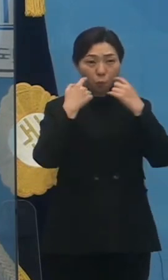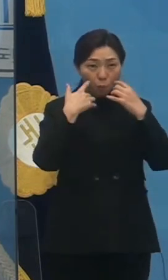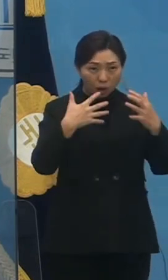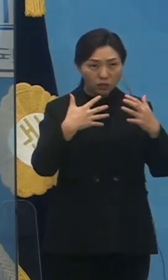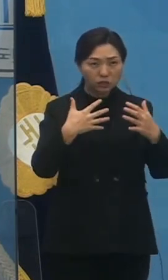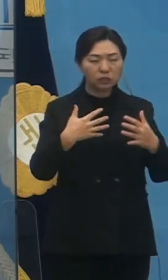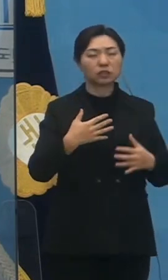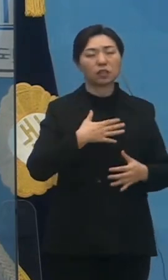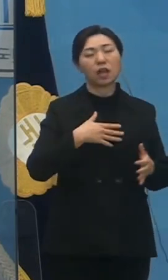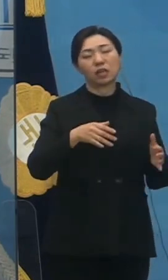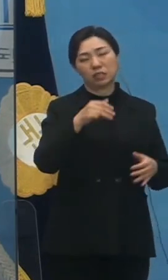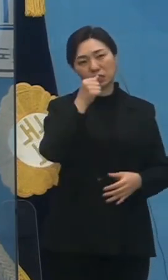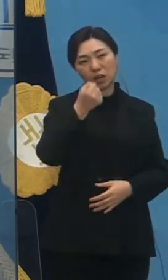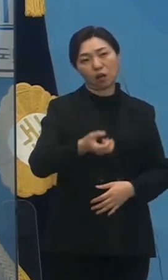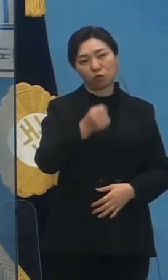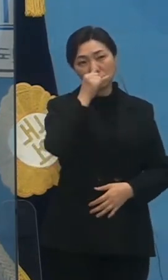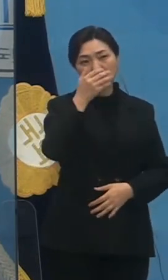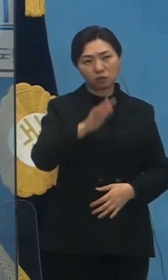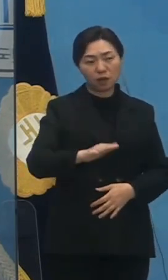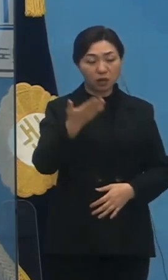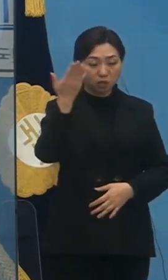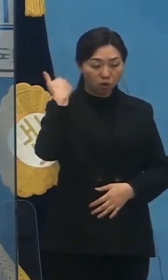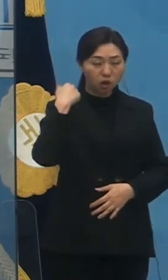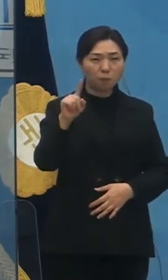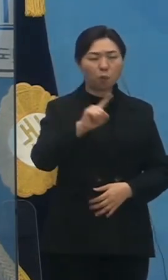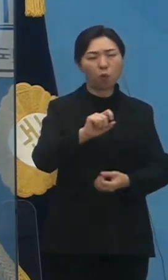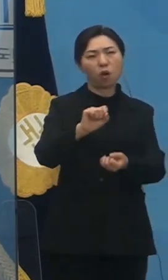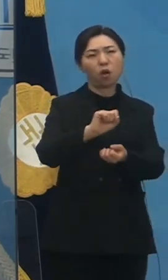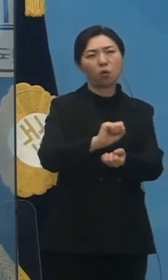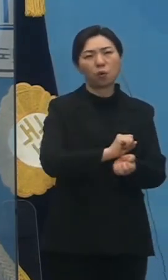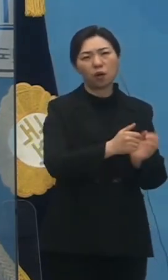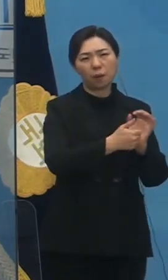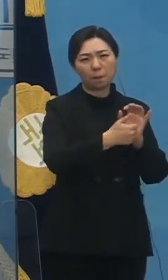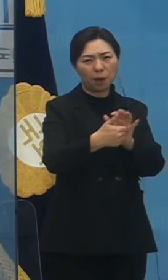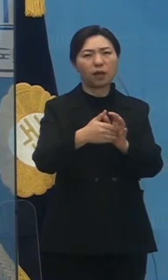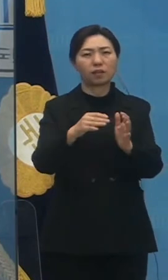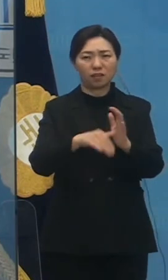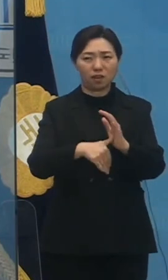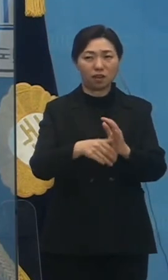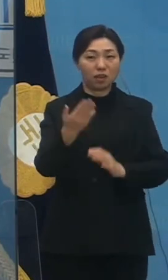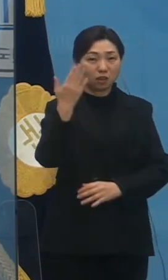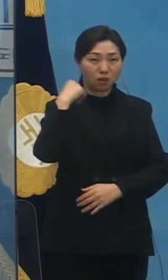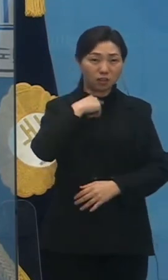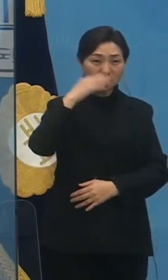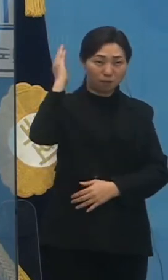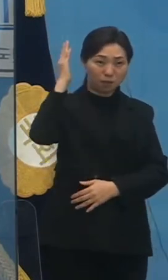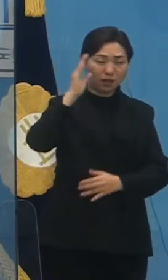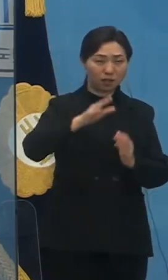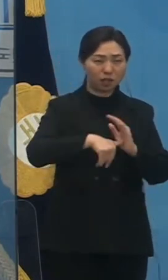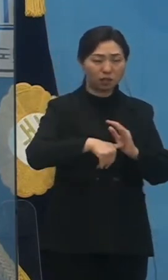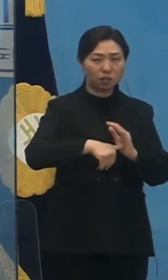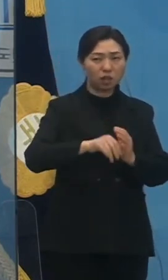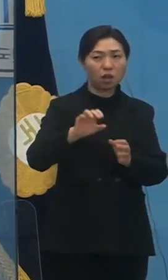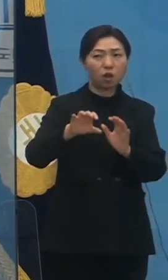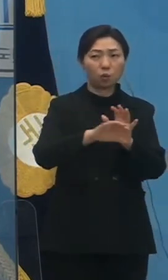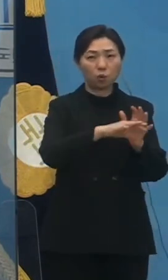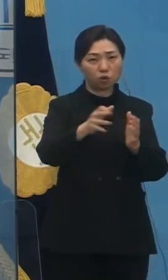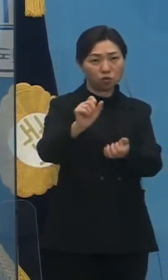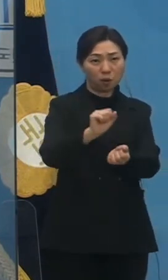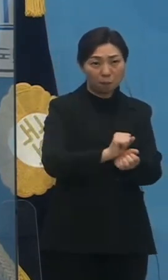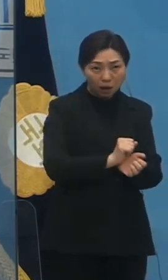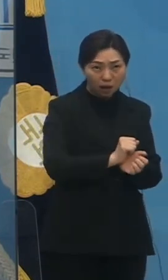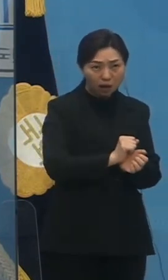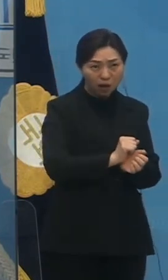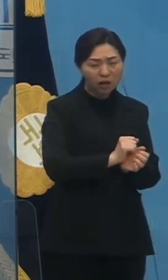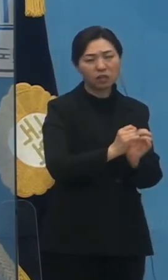방역이었습니다. 당시 이 주장을 할 때 코로나19 환자는 300명 내외가 나오는 상황이었습니다.